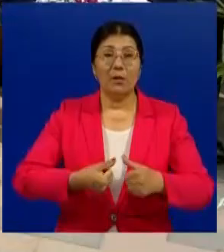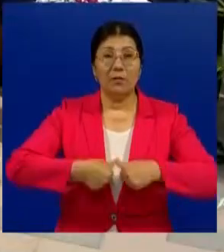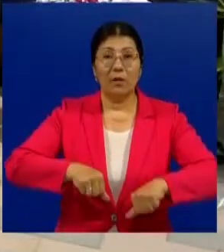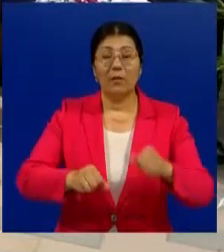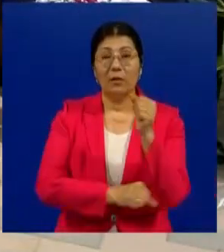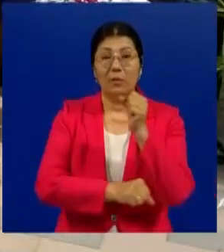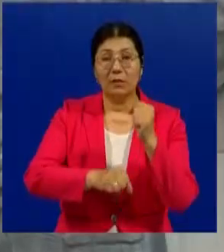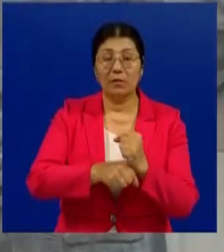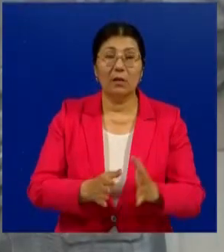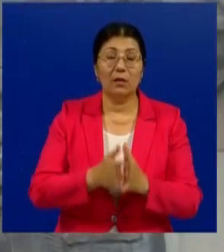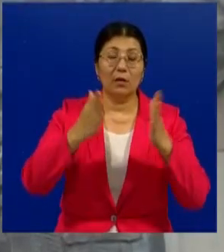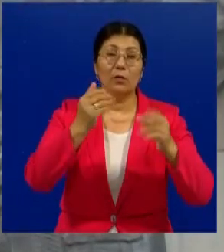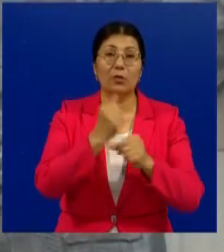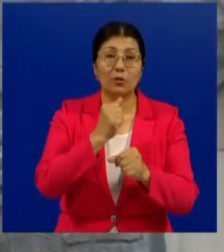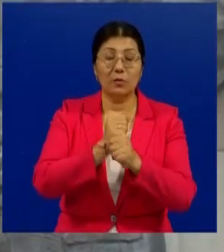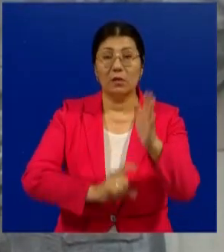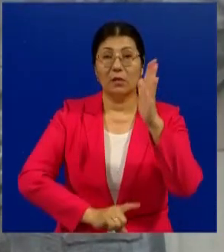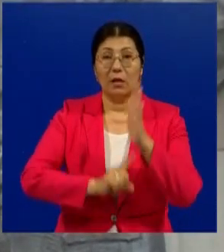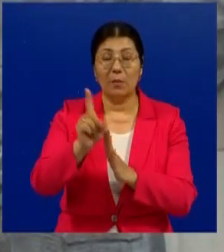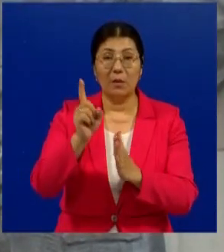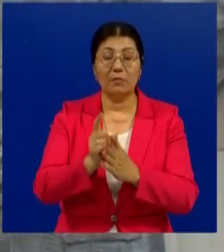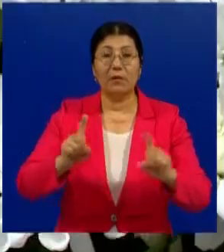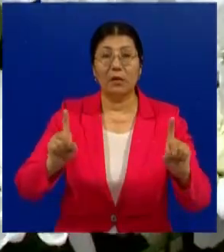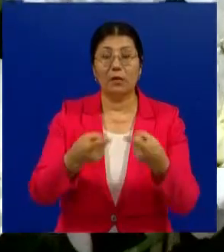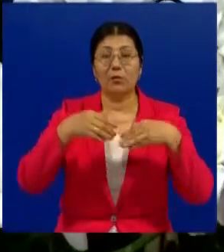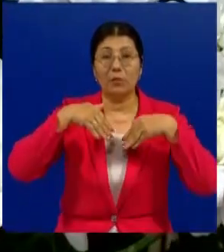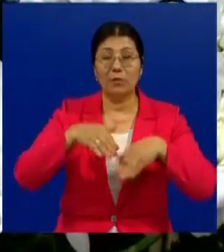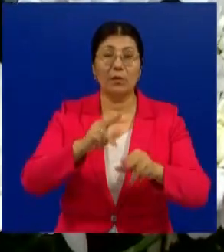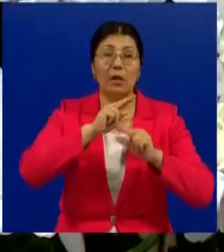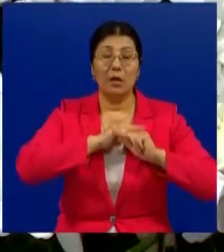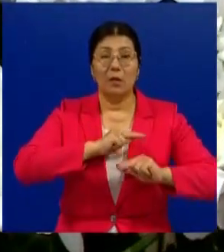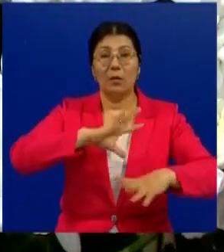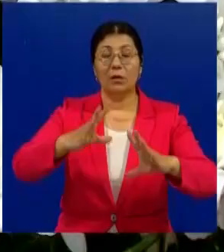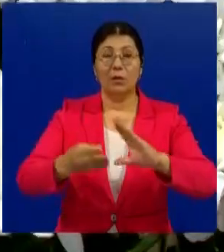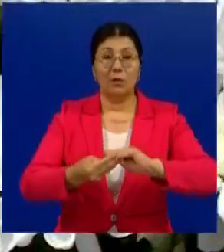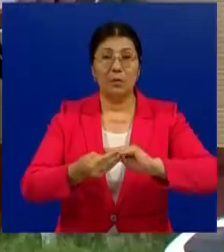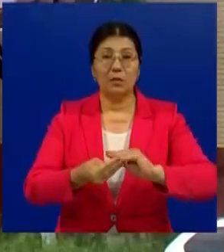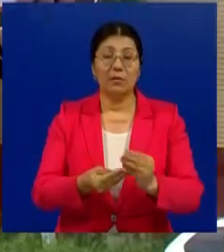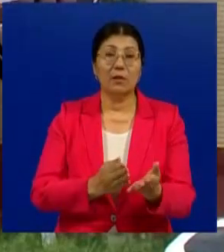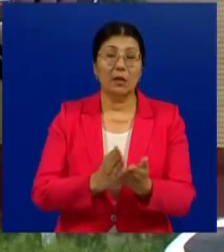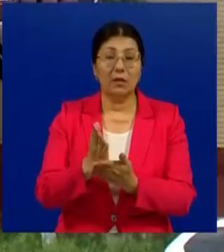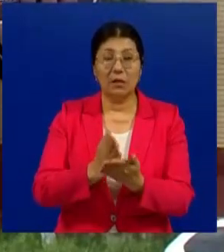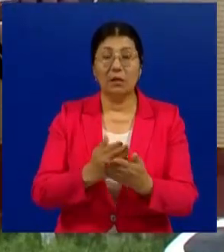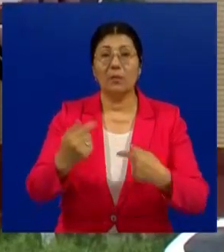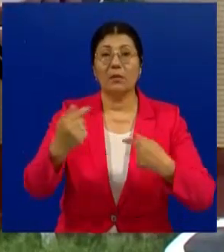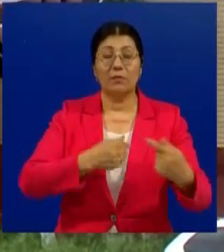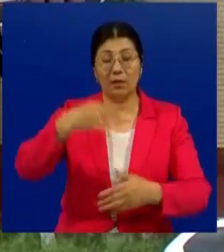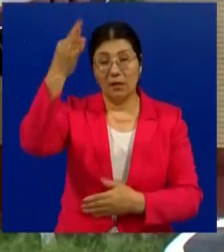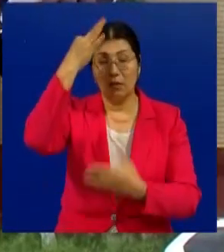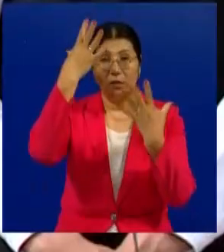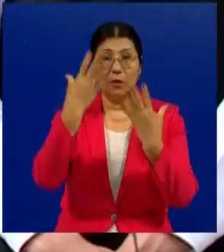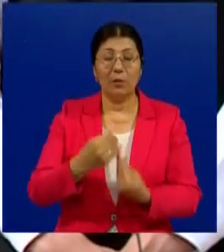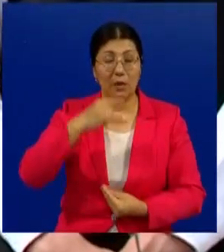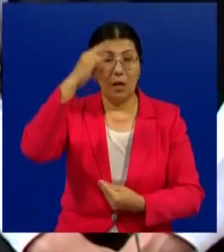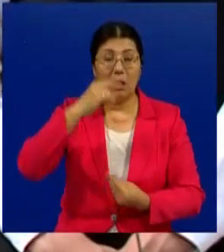айтуынша, бұл үлкен жұмыстың бастамасы ғана. Ақтау туралы шешім шықса, еңбектің еш кетпегені. Саяси қуғын-сүргін құрбандарын еске алу күні қазақ